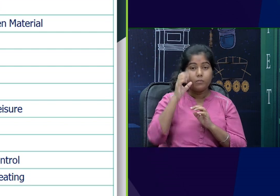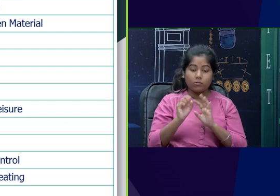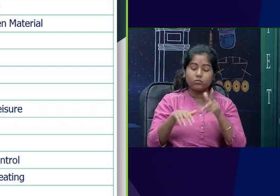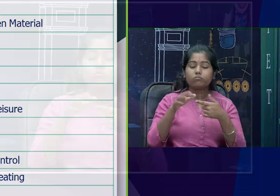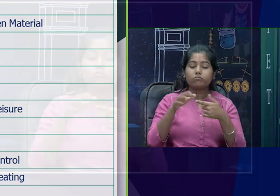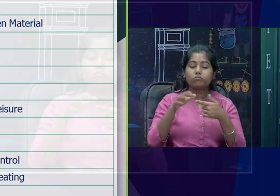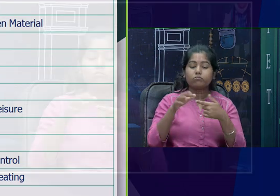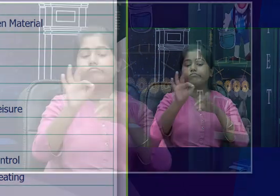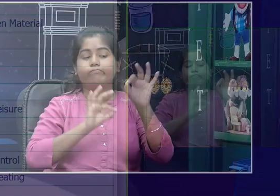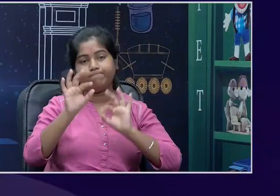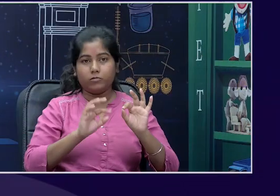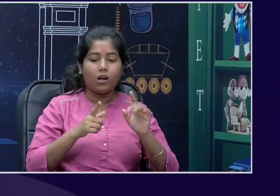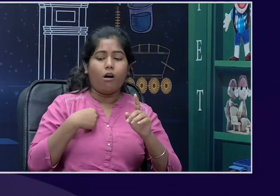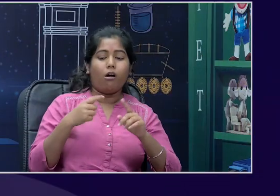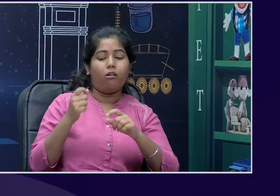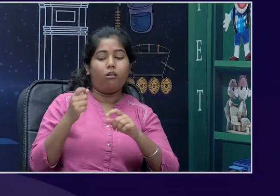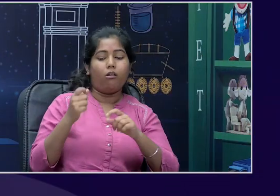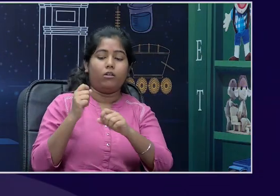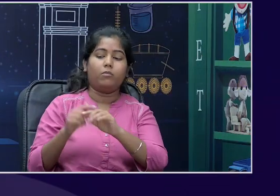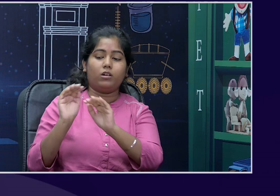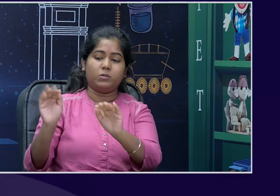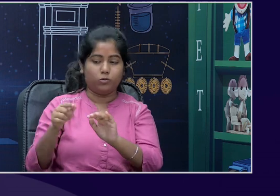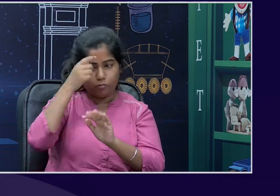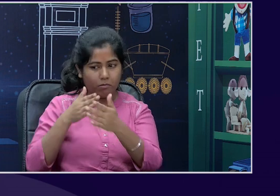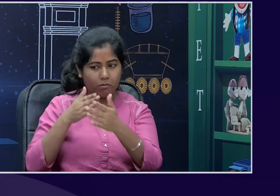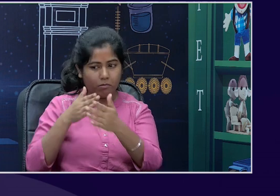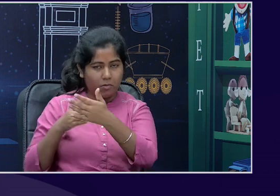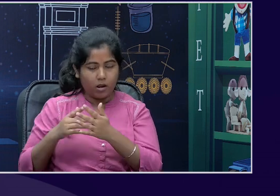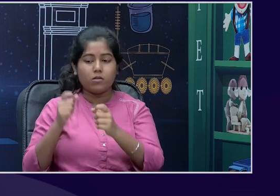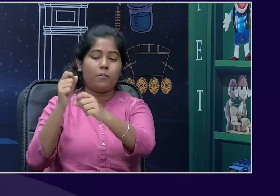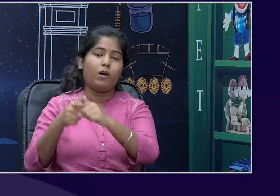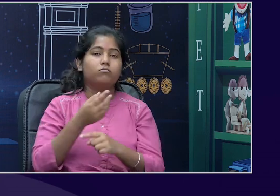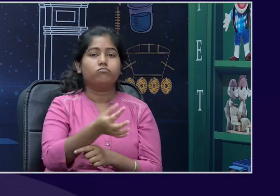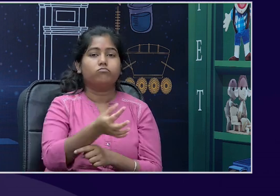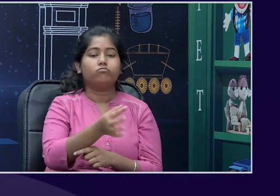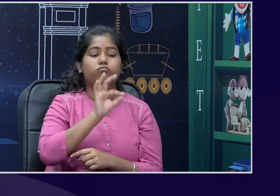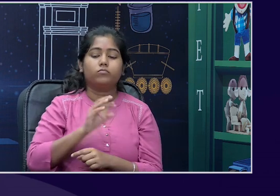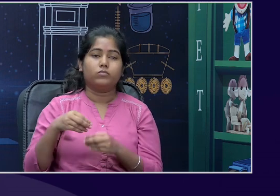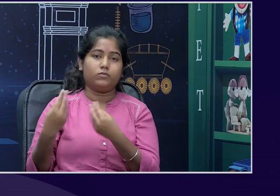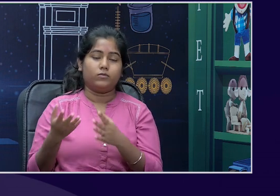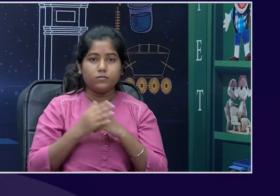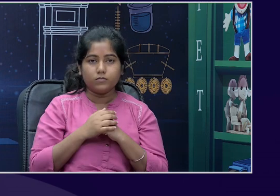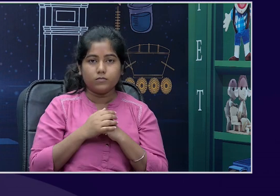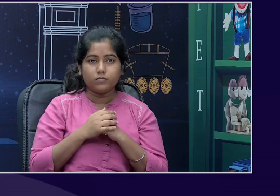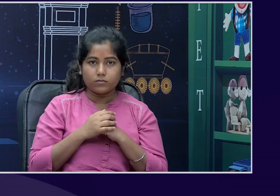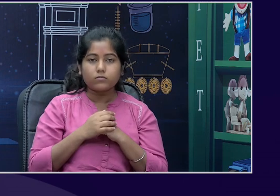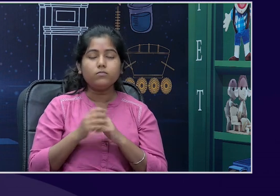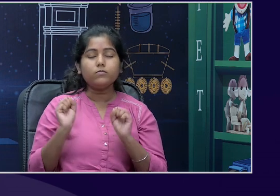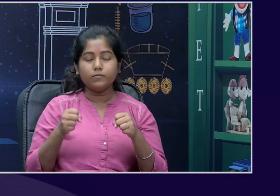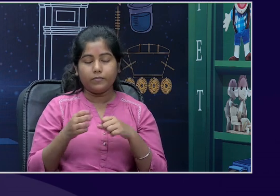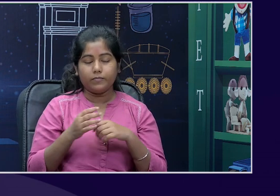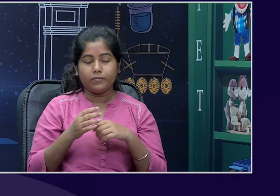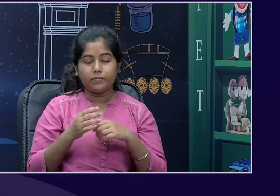जाएगा कि ये सुटेबल है इस बच्चे के लिए। जी सर, इसके बाद हम आपसे ये जानना चाहेंगे कि ऐसे कौन